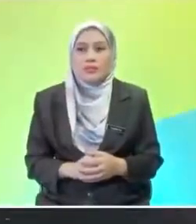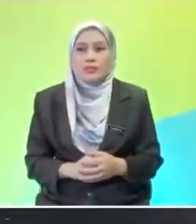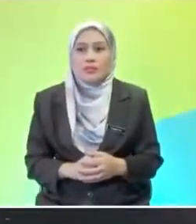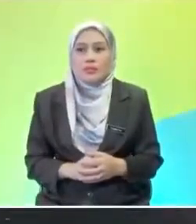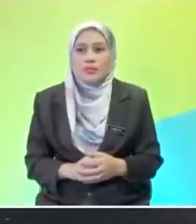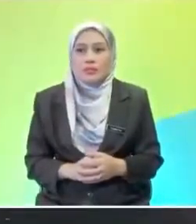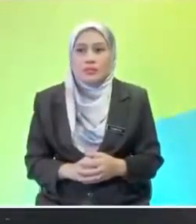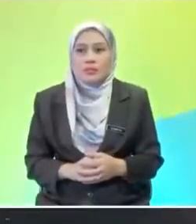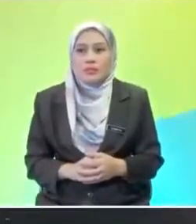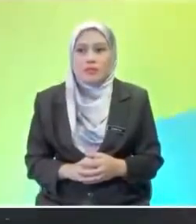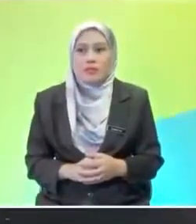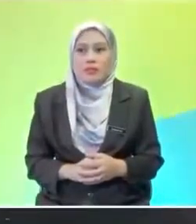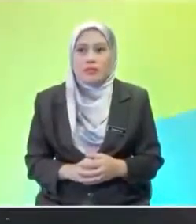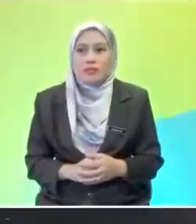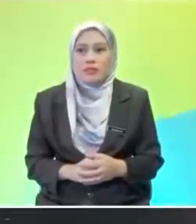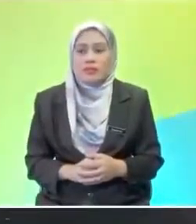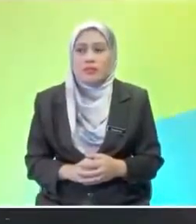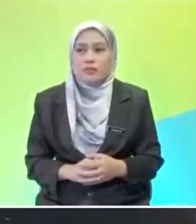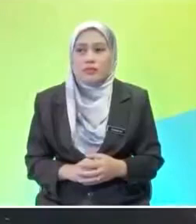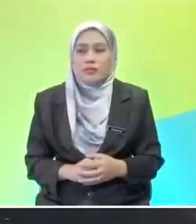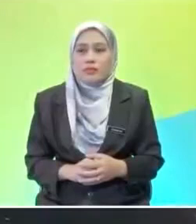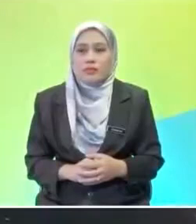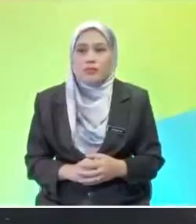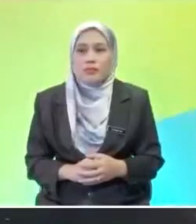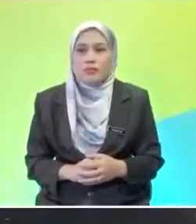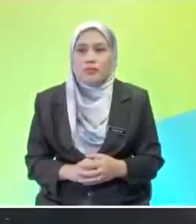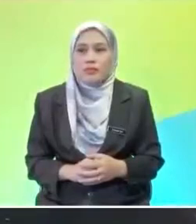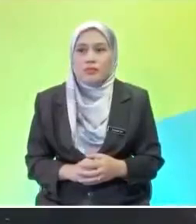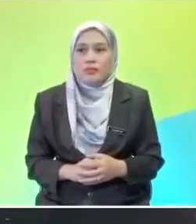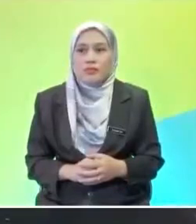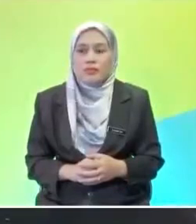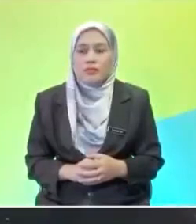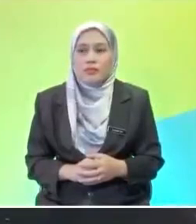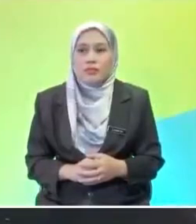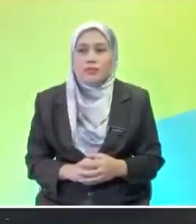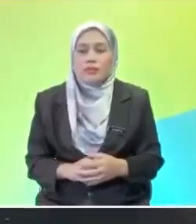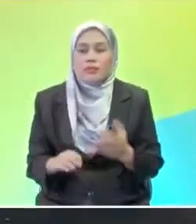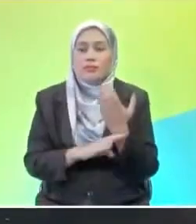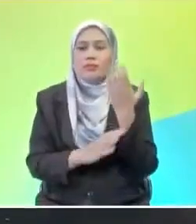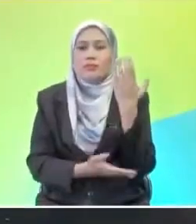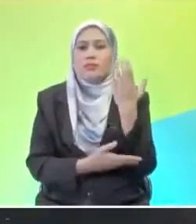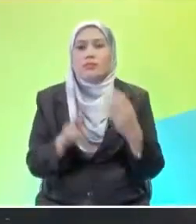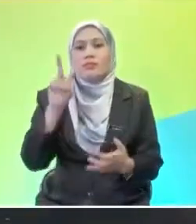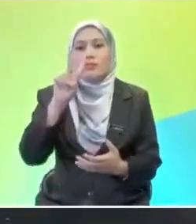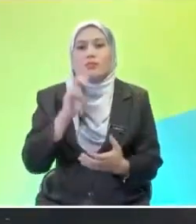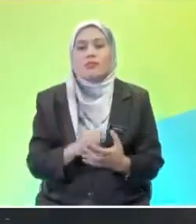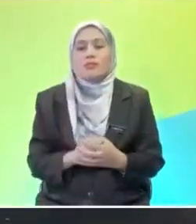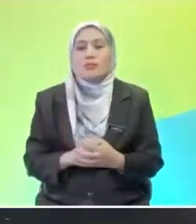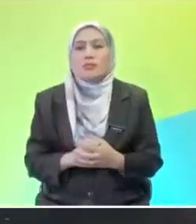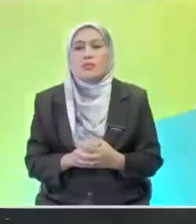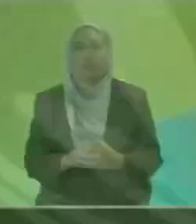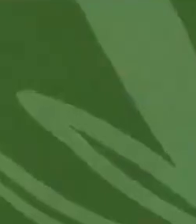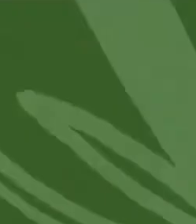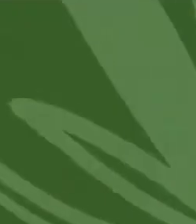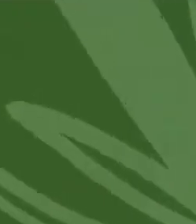bakul lain yang perlu dipilih? Ada. Okey, seterusnya bakul kedua. Siapa nak baca bakul kedua? Rashmita angkat tangan.